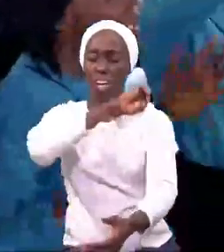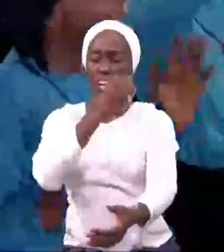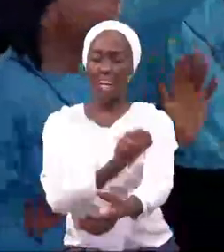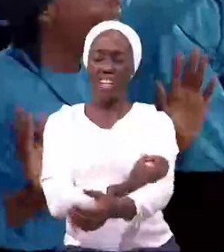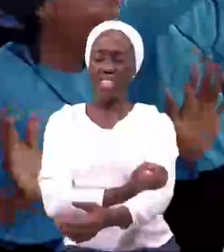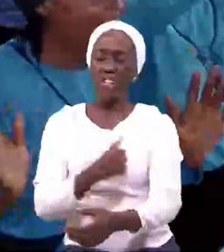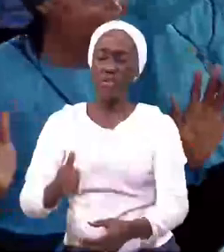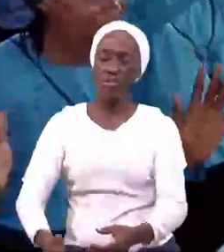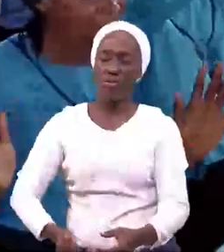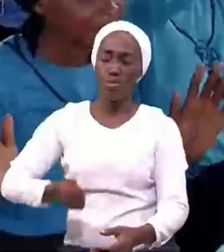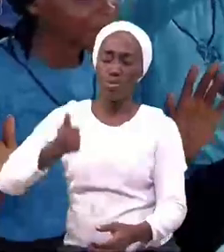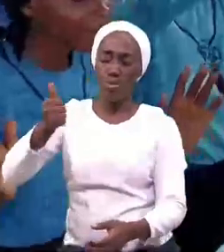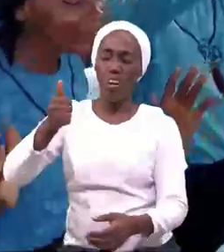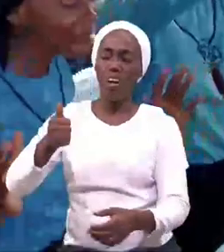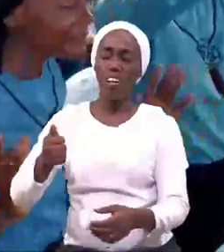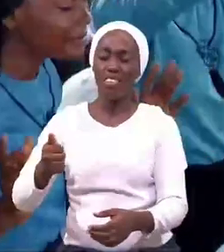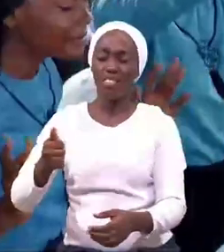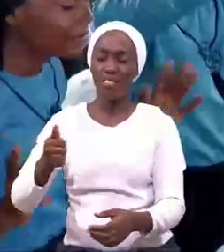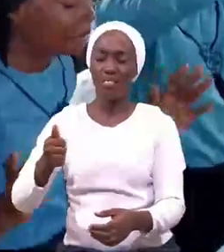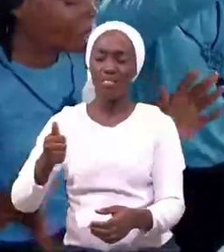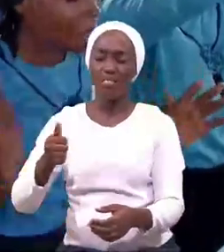Une nouvelle énergie surnaturelle.